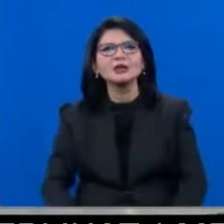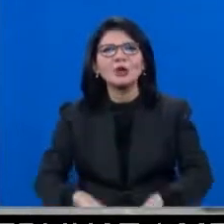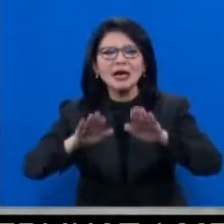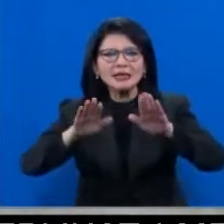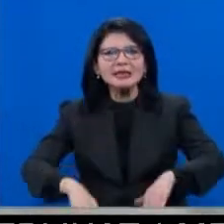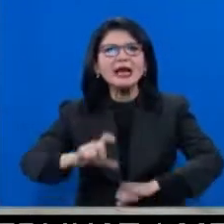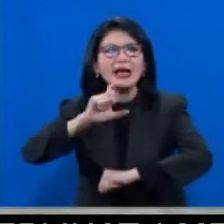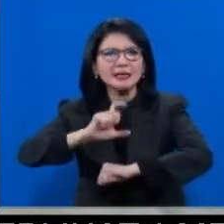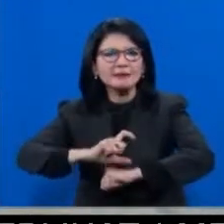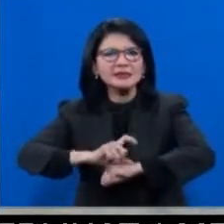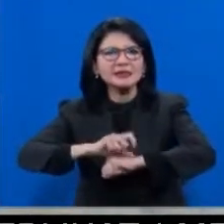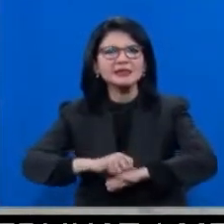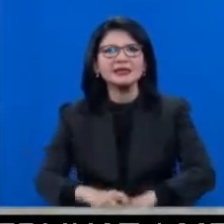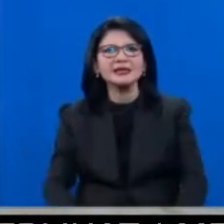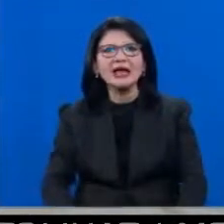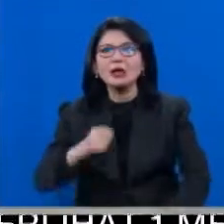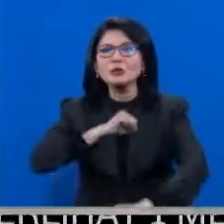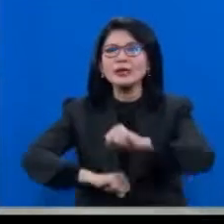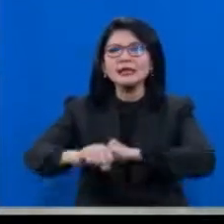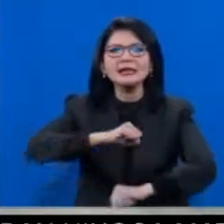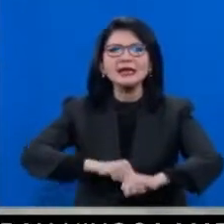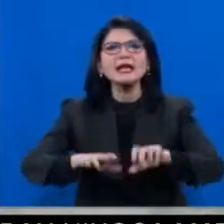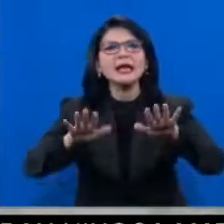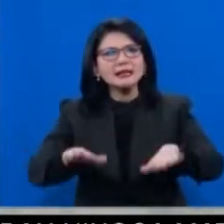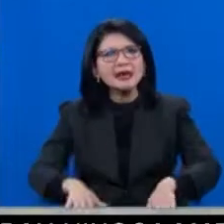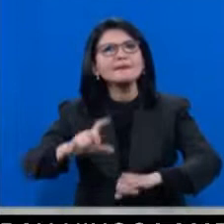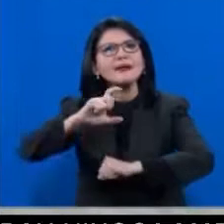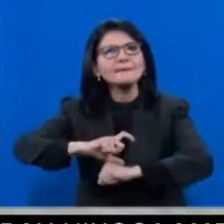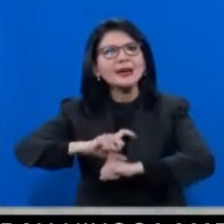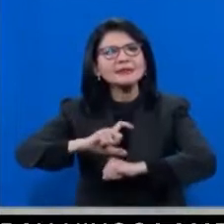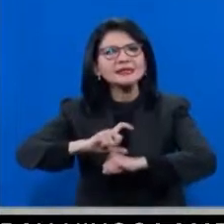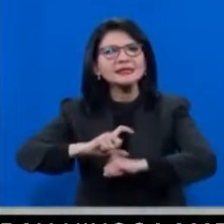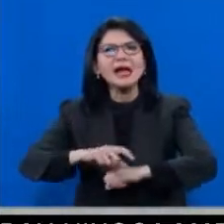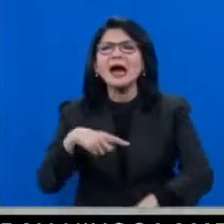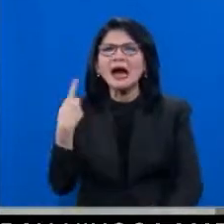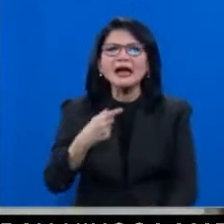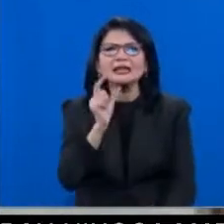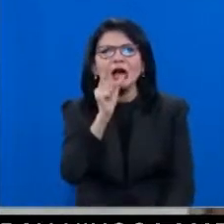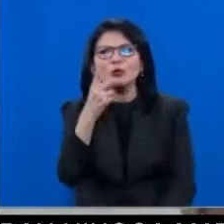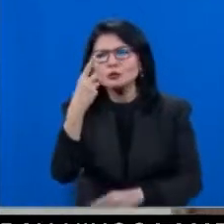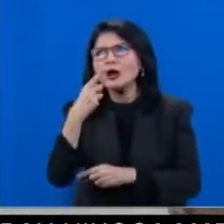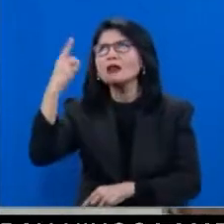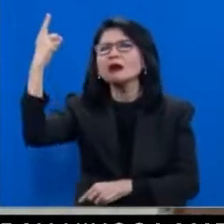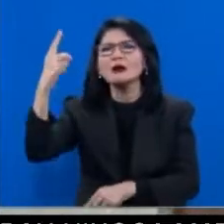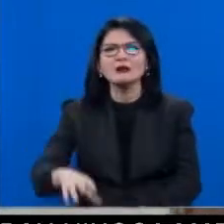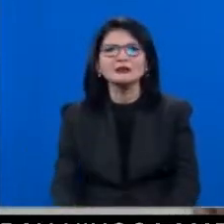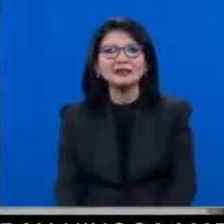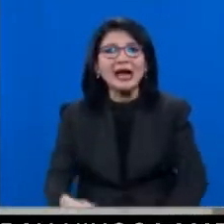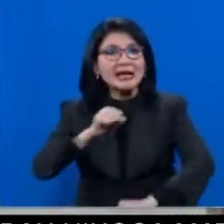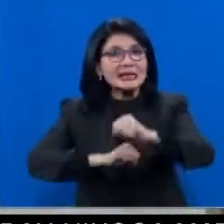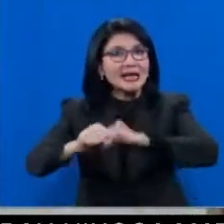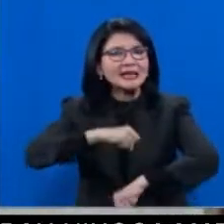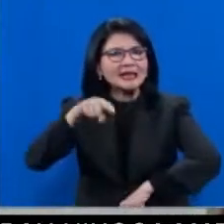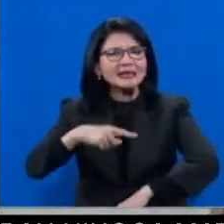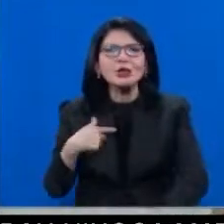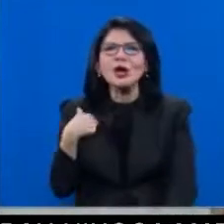riwayat Bukhari dan Muslim, iktikaf adalah kegiatan berdiam diri di dalam masjid semata-mata hanya untuk Allah Subhanahu wa Ta'ala. Dan kegiatan ini